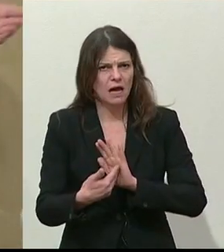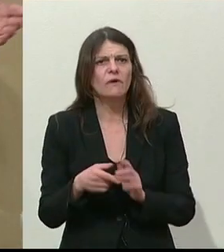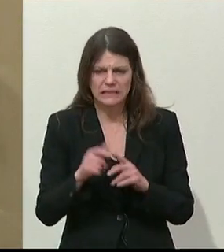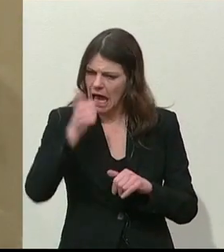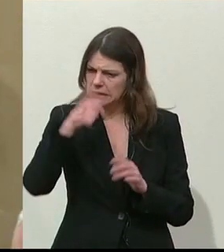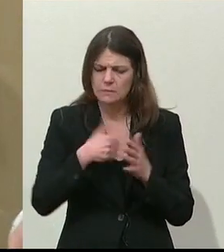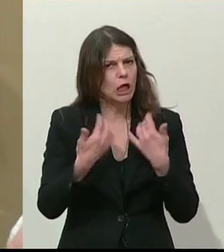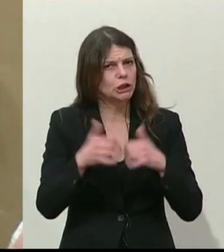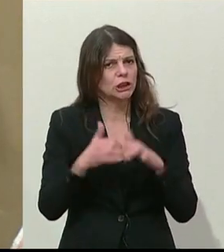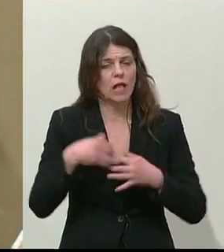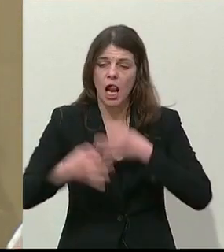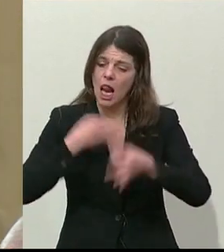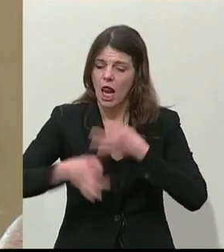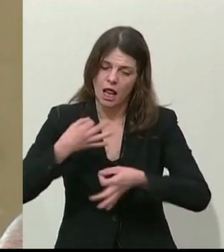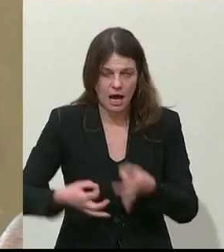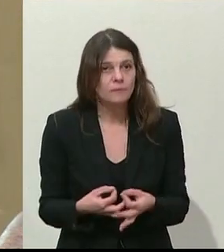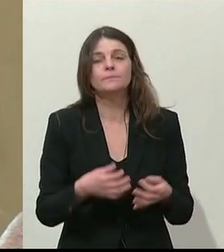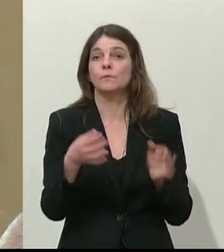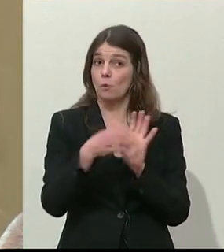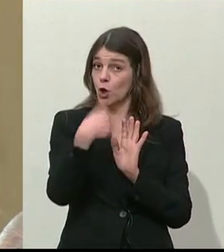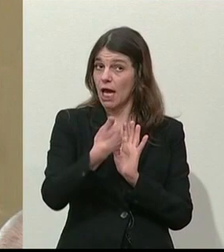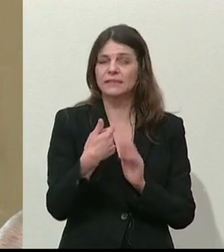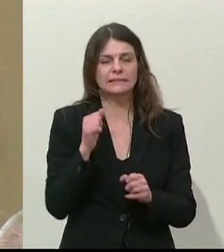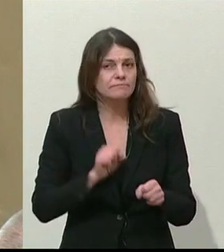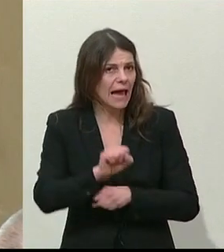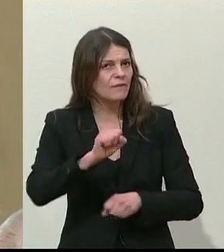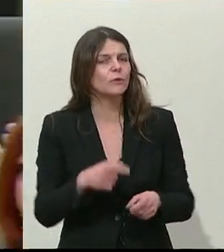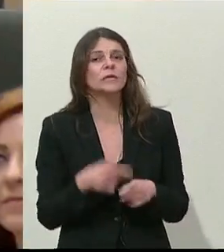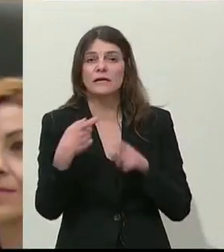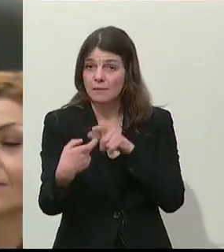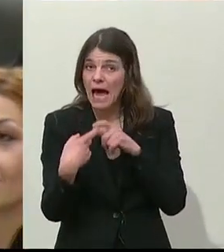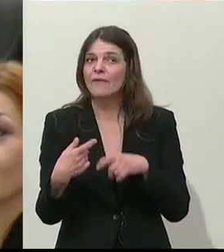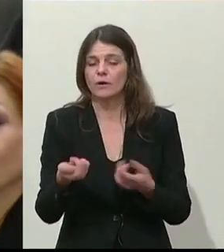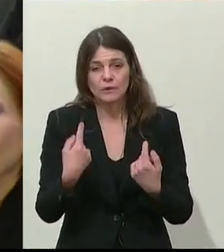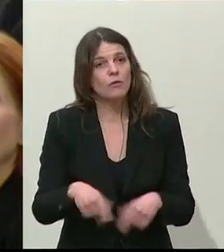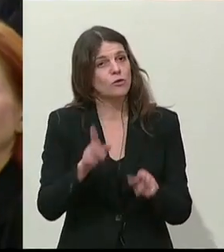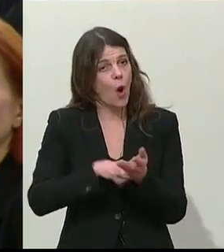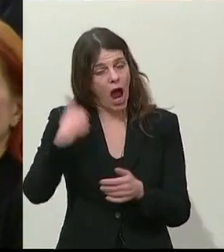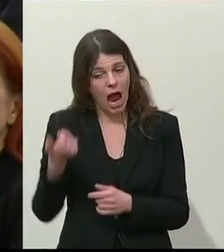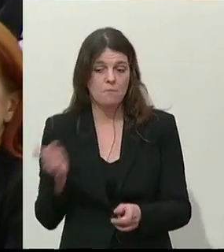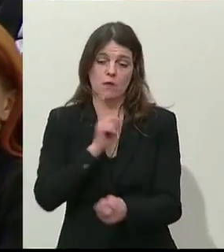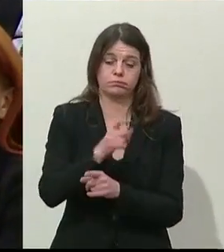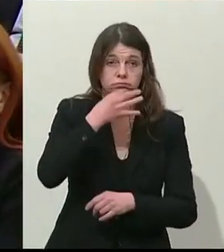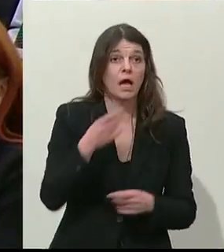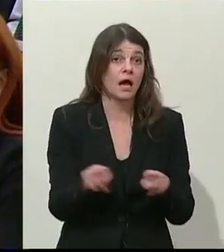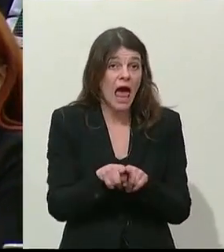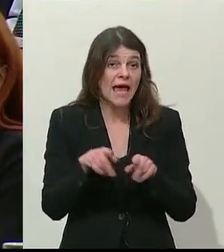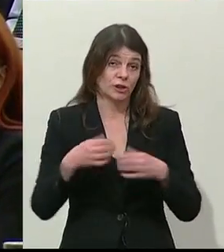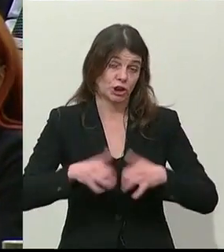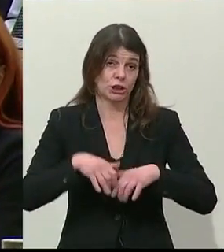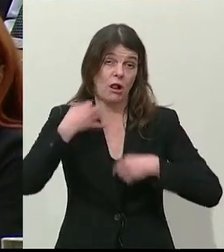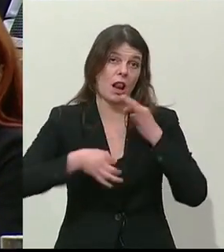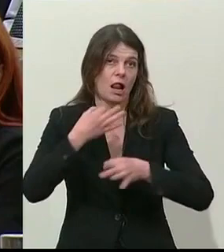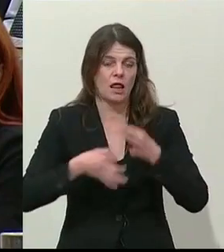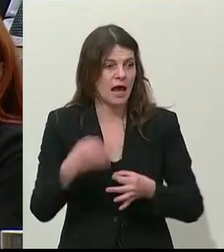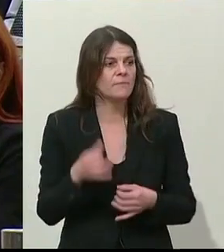herunterzuleiern. Punkt 1. So, jetzt haben wir also diese Einwendungsdebatte, dann stößt du da nochmal raus und erzählst uns die gleiche Geschichte ein zweites Mal. Die Frau Kollegin